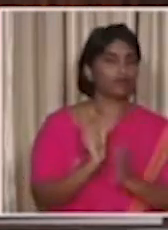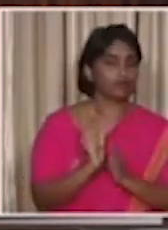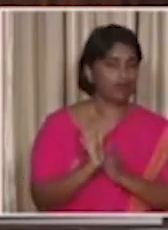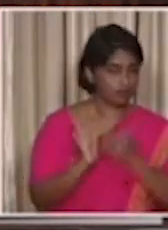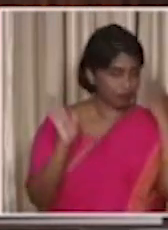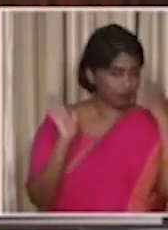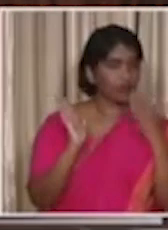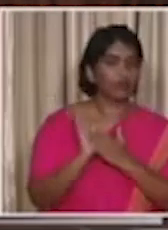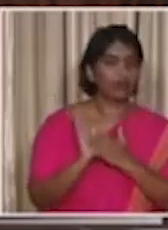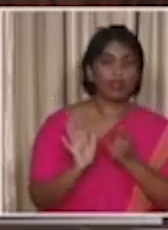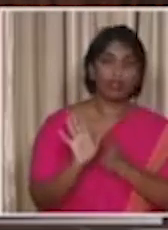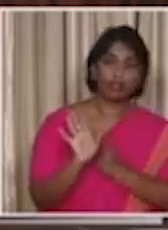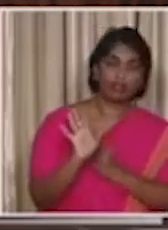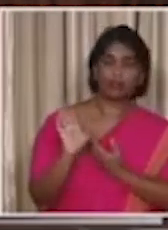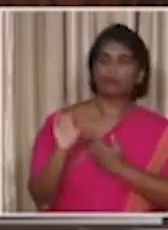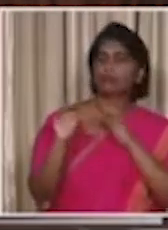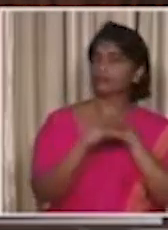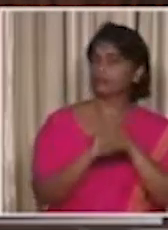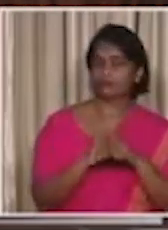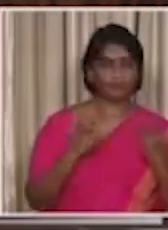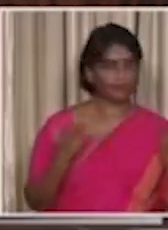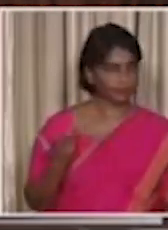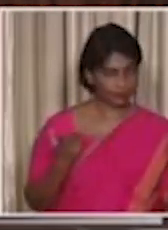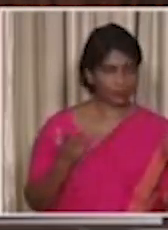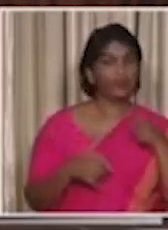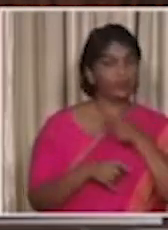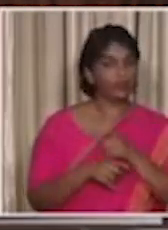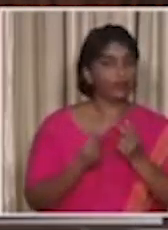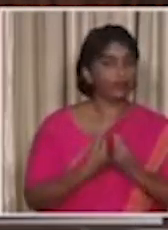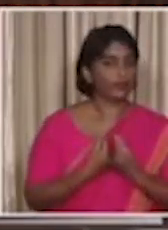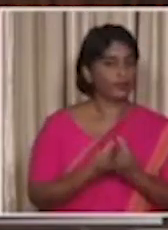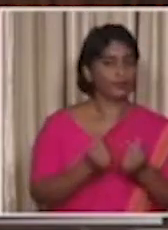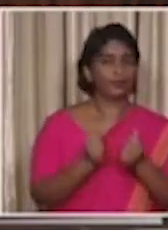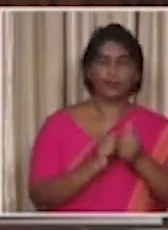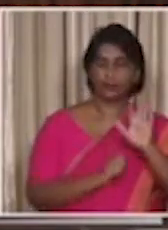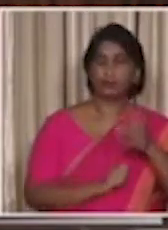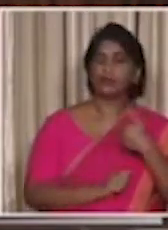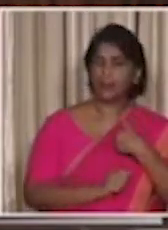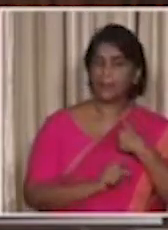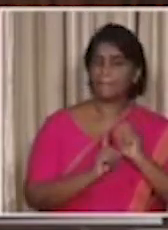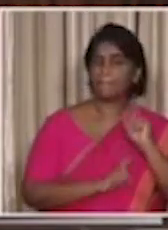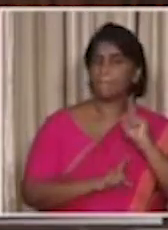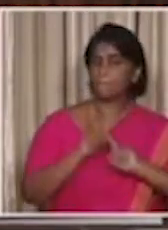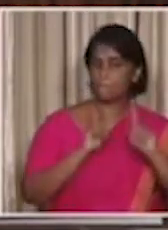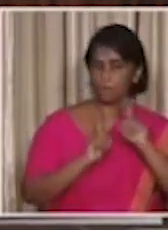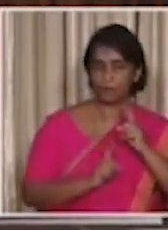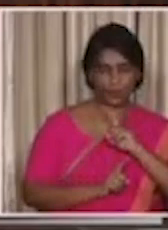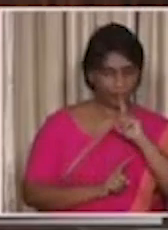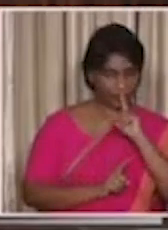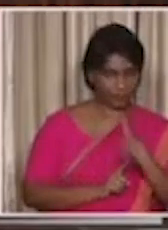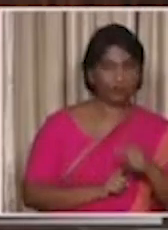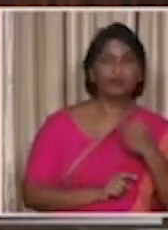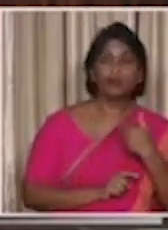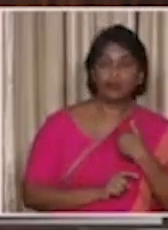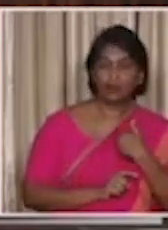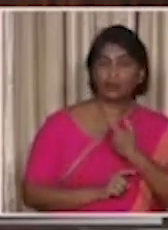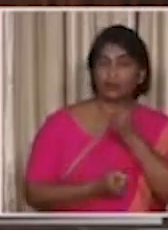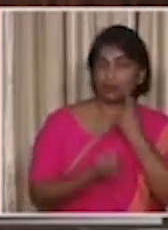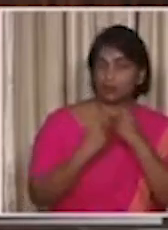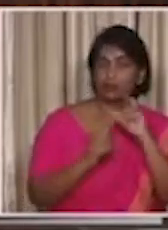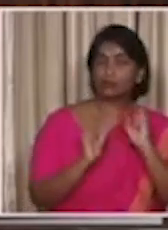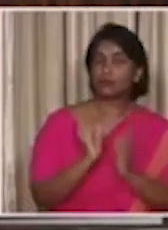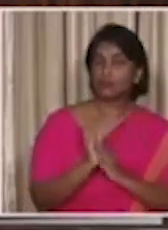සඳහා තරුණ නියෝජනය පත්කර නැහැ. එය කඩිනමින් කරන ලෙස මම මේ පාර්ලිමේන්තුවෙන් ඉල්ලා සිටිනවා. අධීක්ෂණ